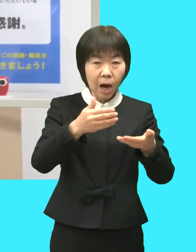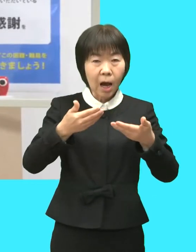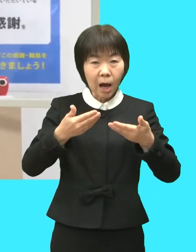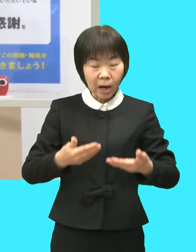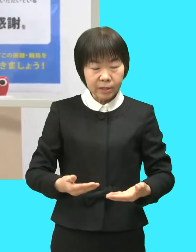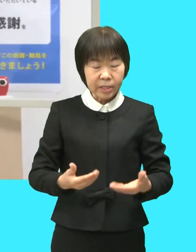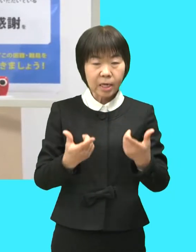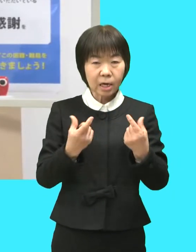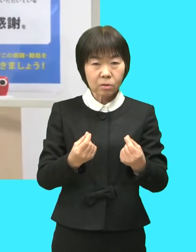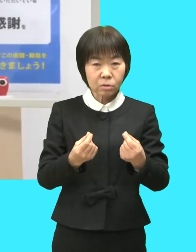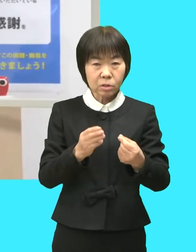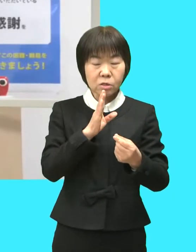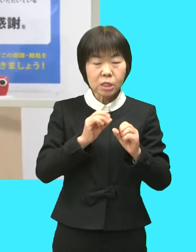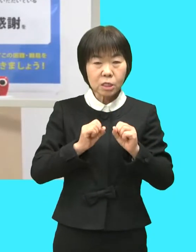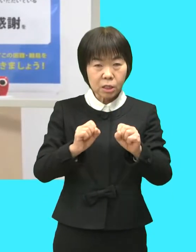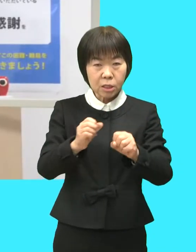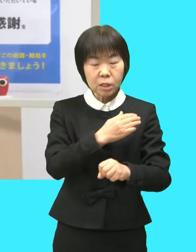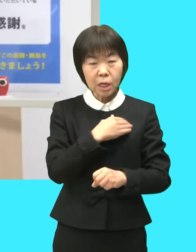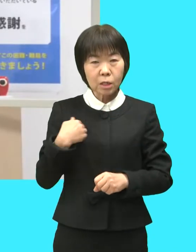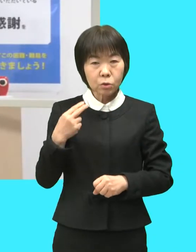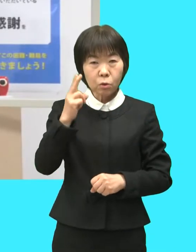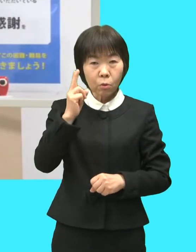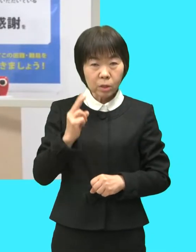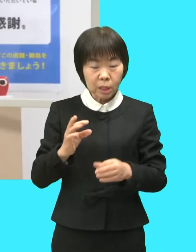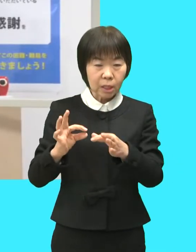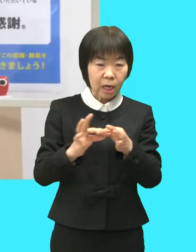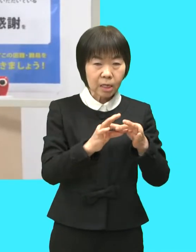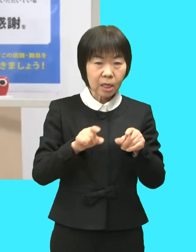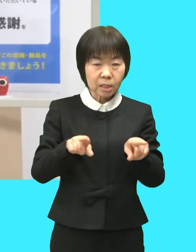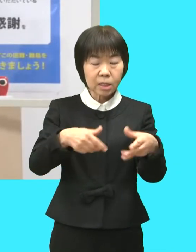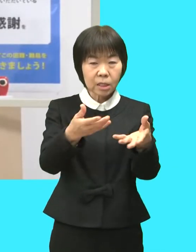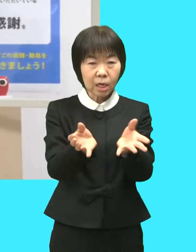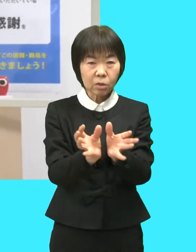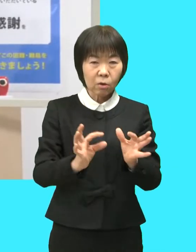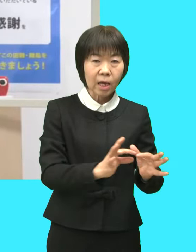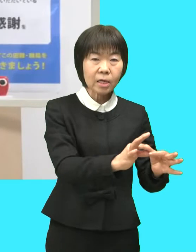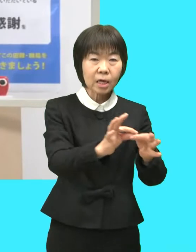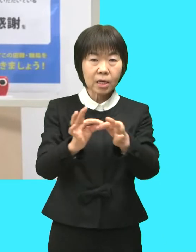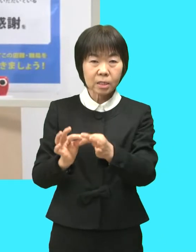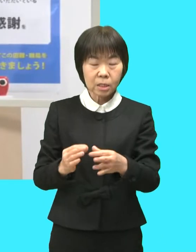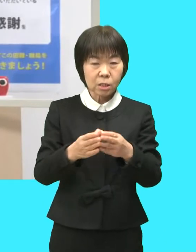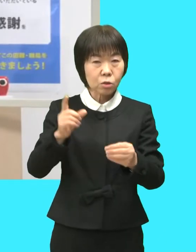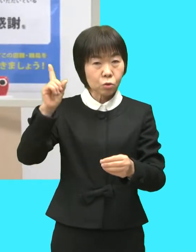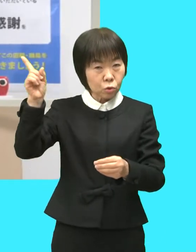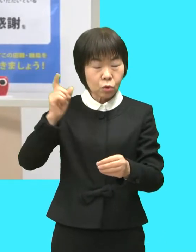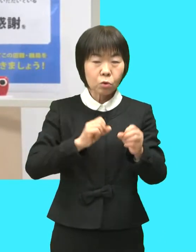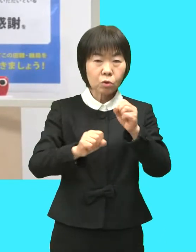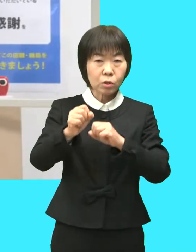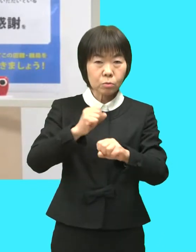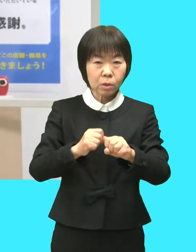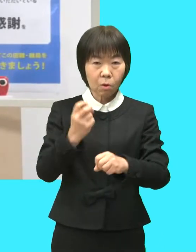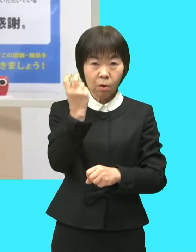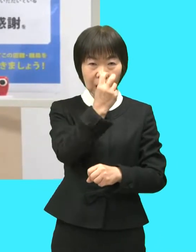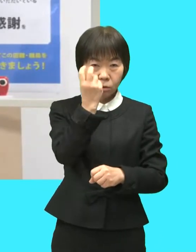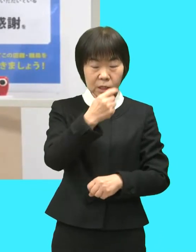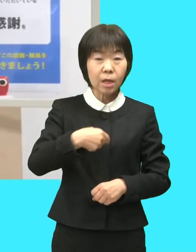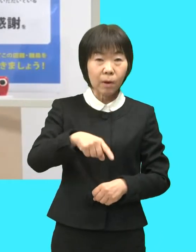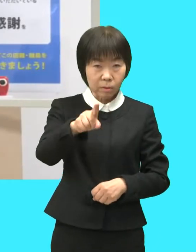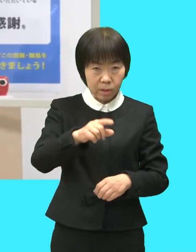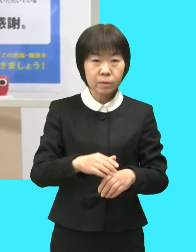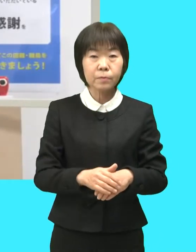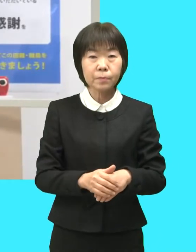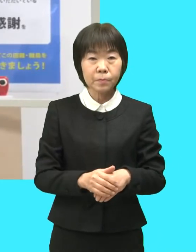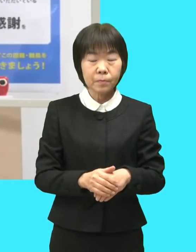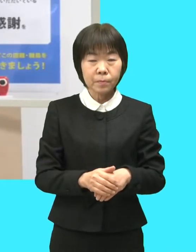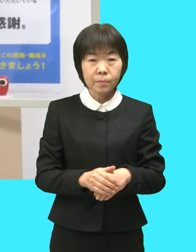確実に実施されるよう、関係自治体と連携し国の取り組みを確認してまいります。